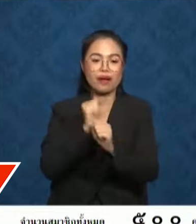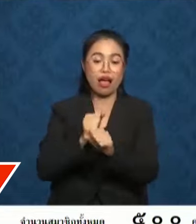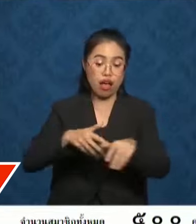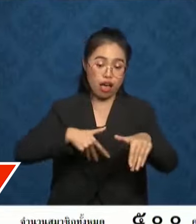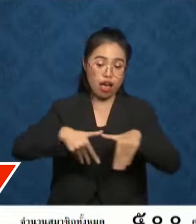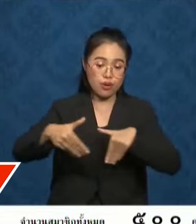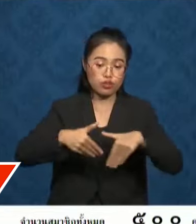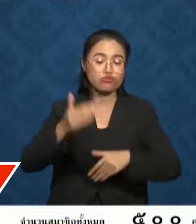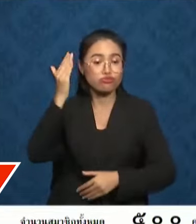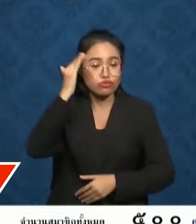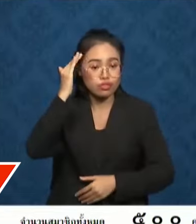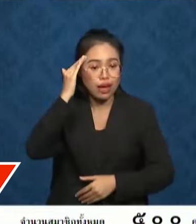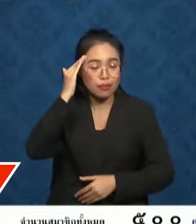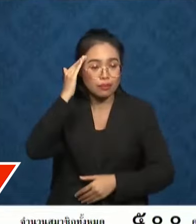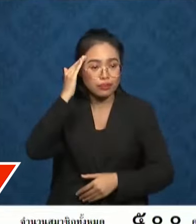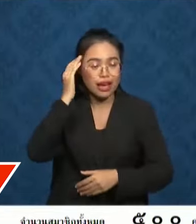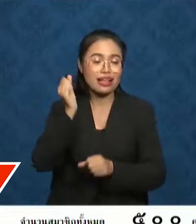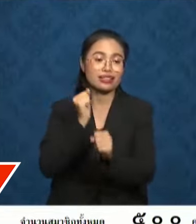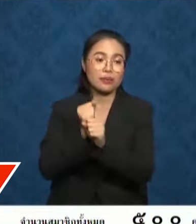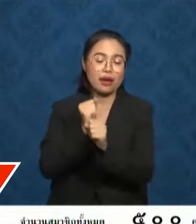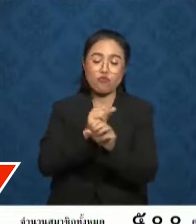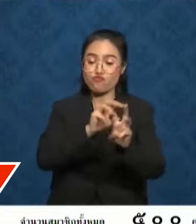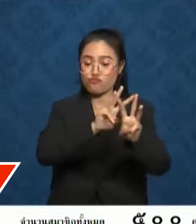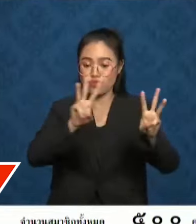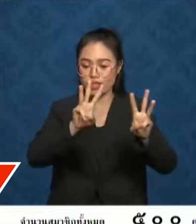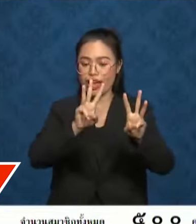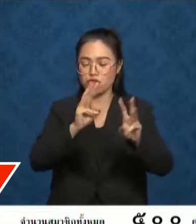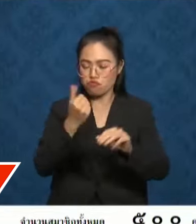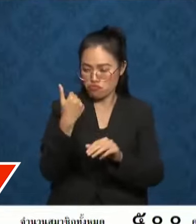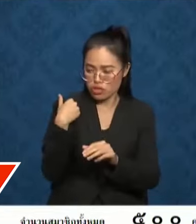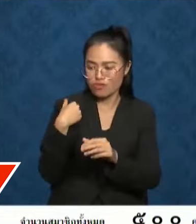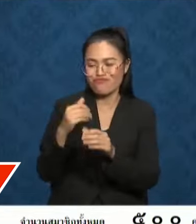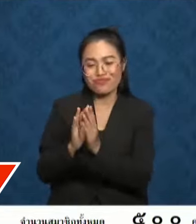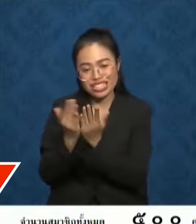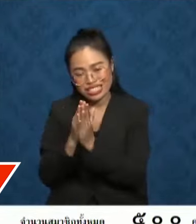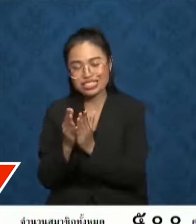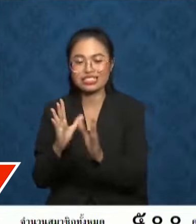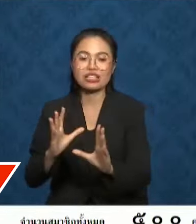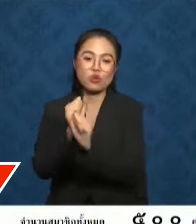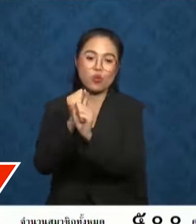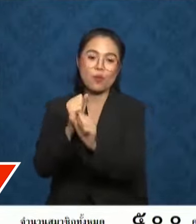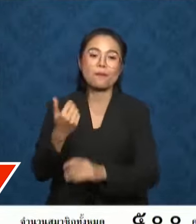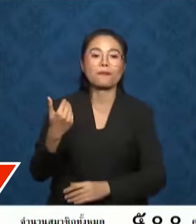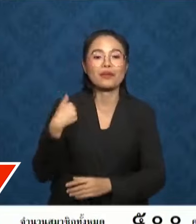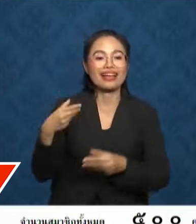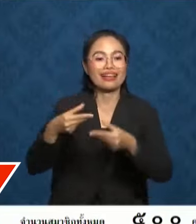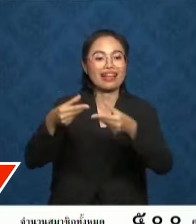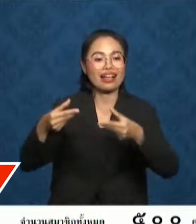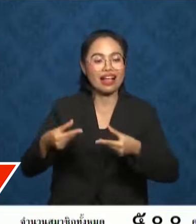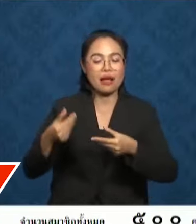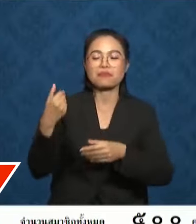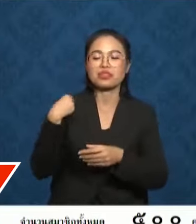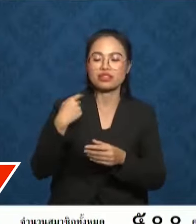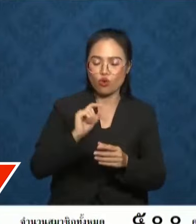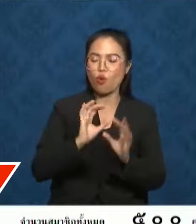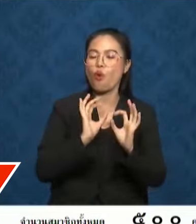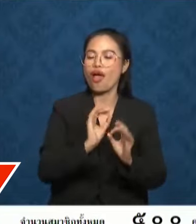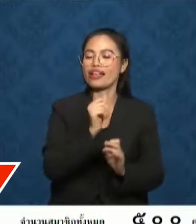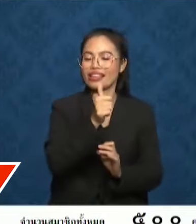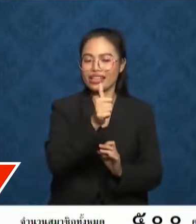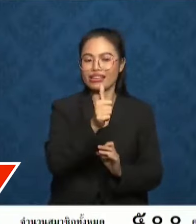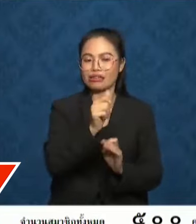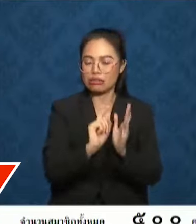ชาชนเห็ความคืบหนานอกเหือจากง่าเว็ไตแล้วก็มาเป็สรุเป็ประเดนให้เหนซึงผมคิดวานี่คือนวัตกรรมท